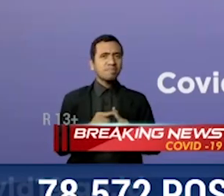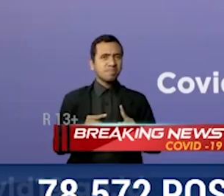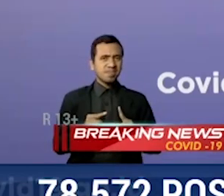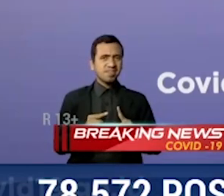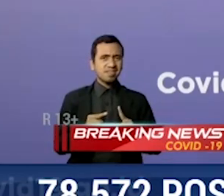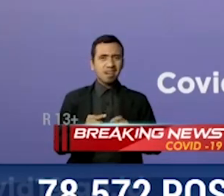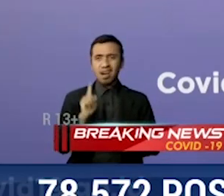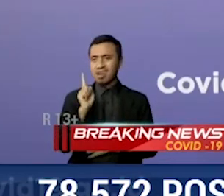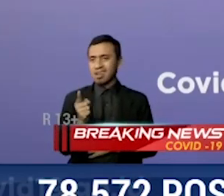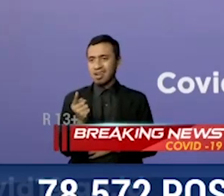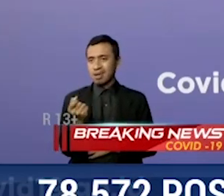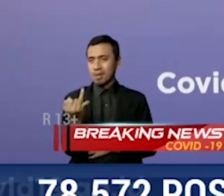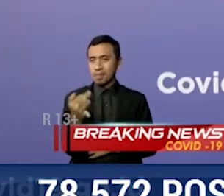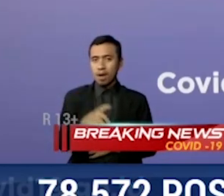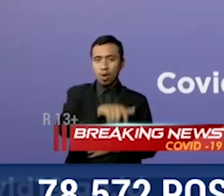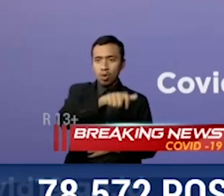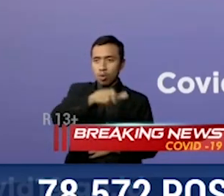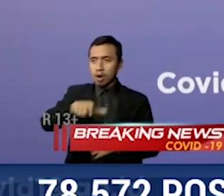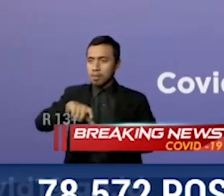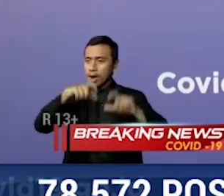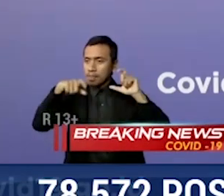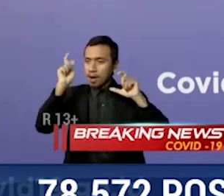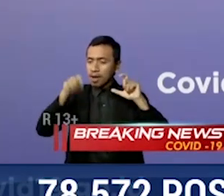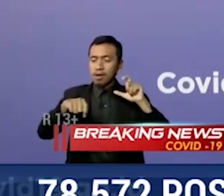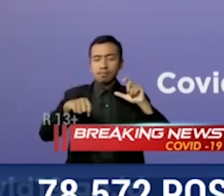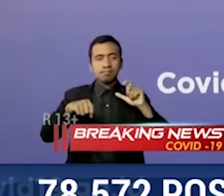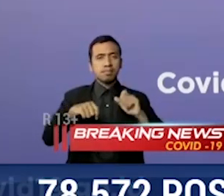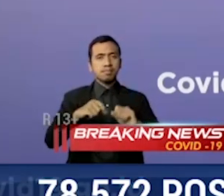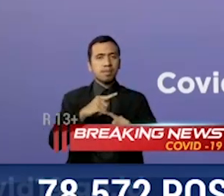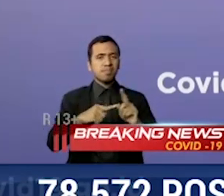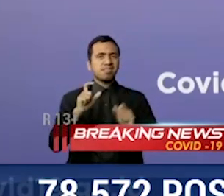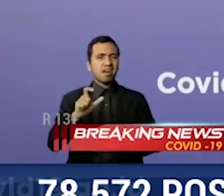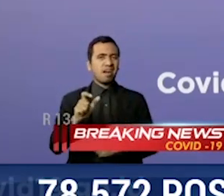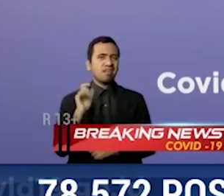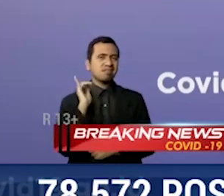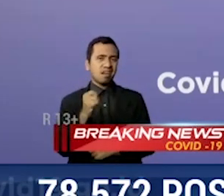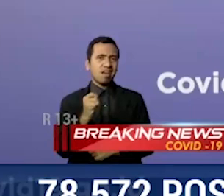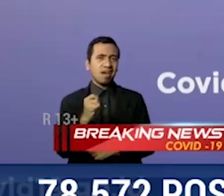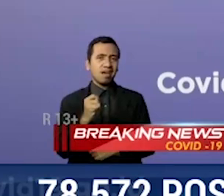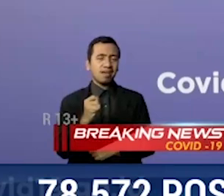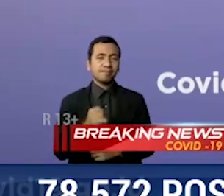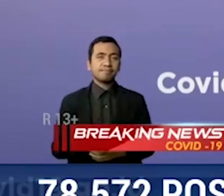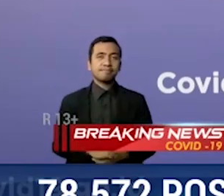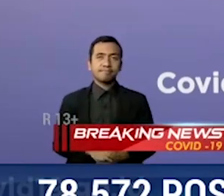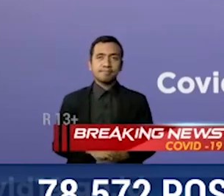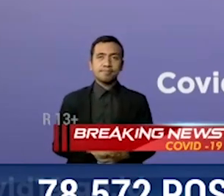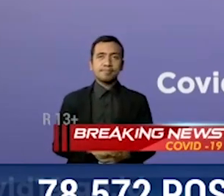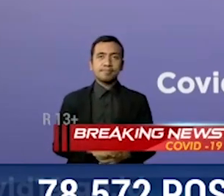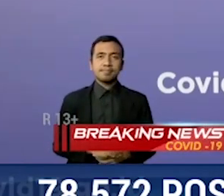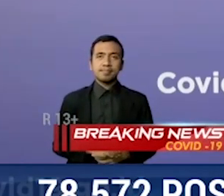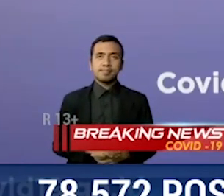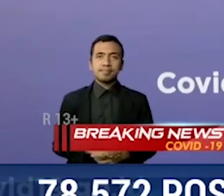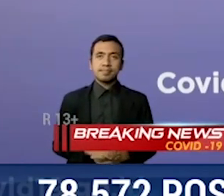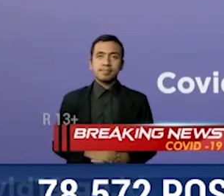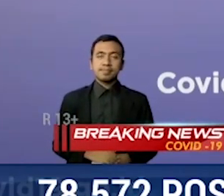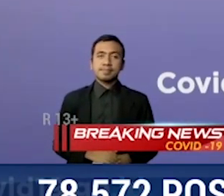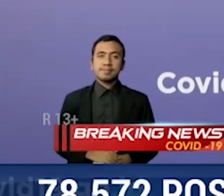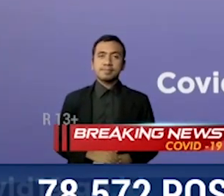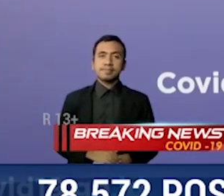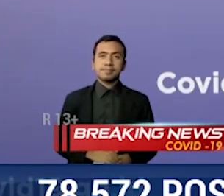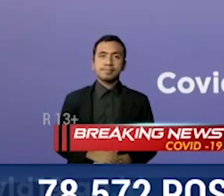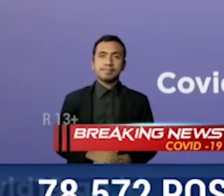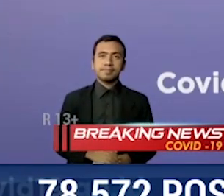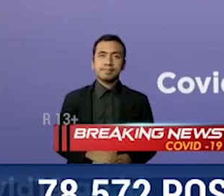lihat menggunakannya tidak dengan cara yang benar Hai ingat bahwa